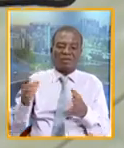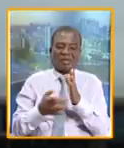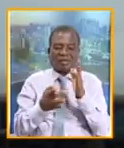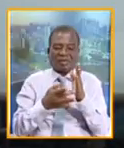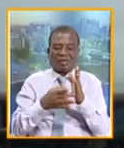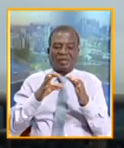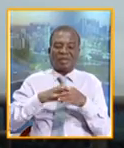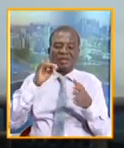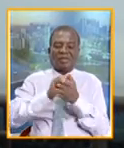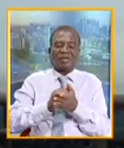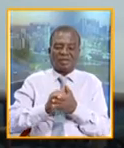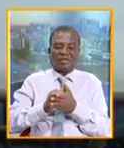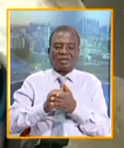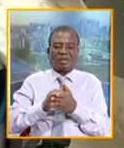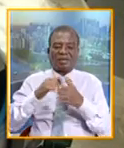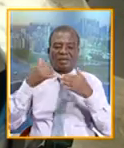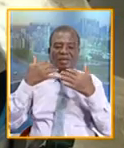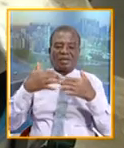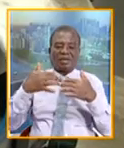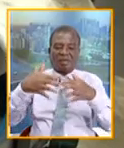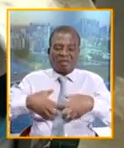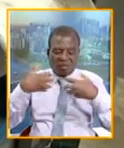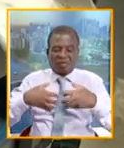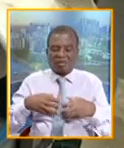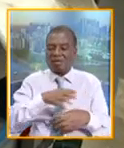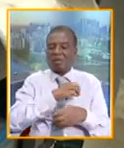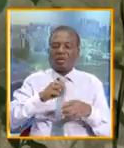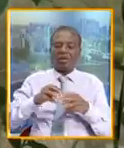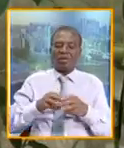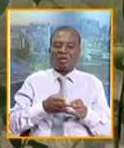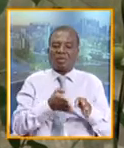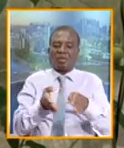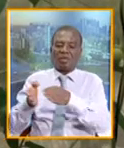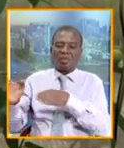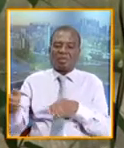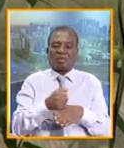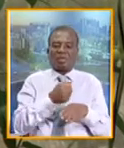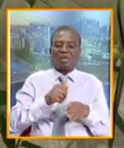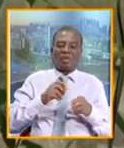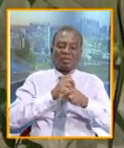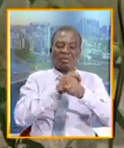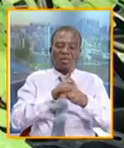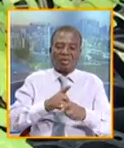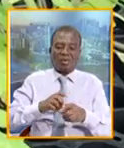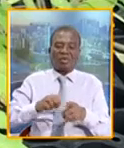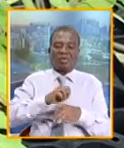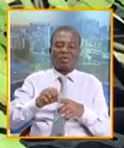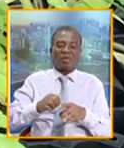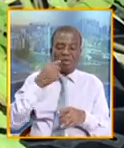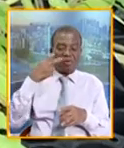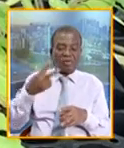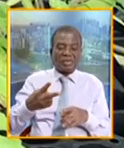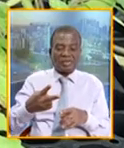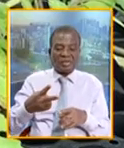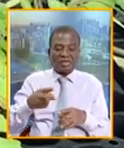de cette agriculture moderne, une méthode qui prend en compte la protection de l'environnement. Voici des pépinières